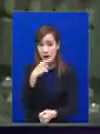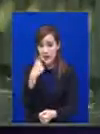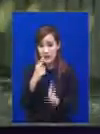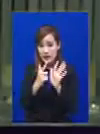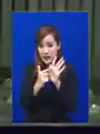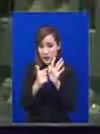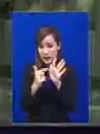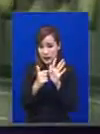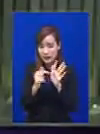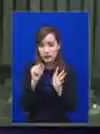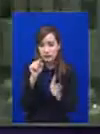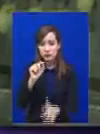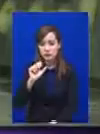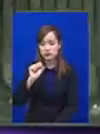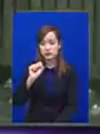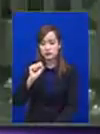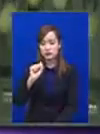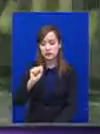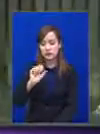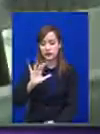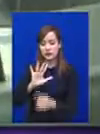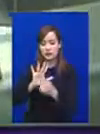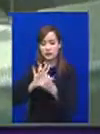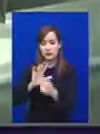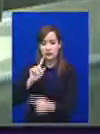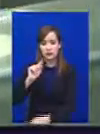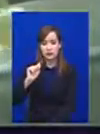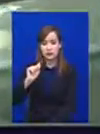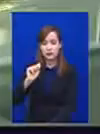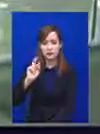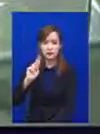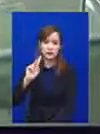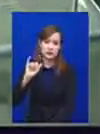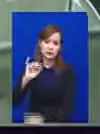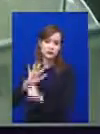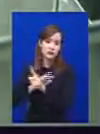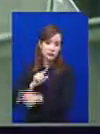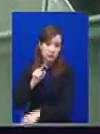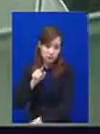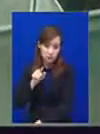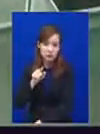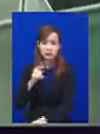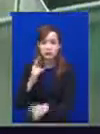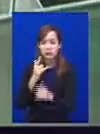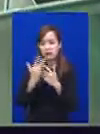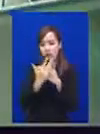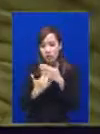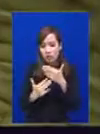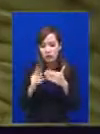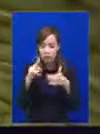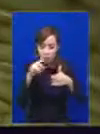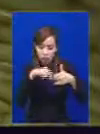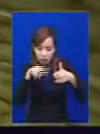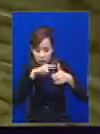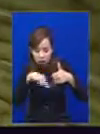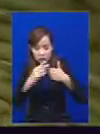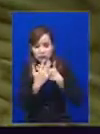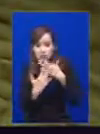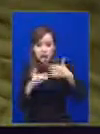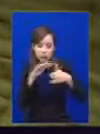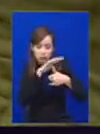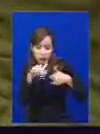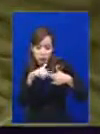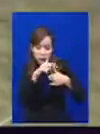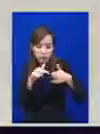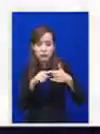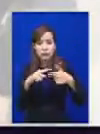สมของสเตียรอยด์ปริมาณมากจะส่งผลให้เลือดมีลักษณะหนืดไหลเวียนไม่ได้ดีและท้ายที่สุดแล้วเลือดไม่สามารถไปเลี้ยงหัว